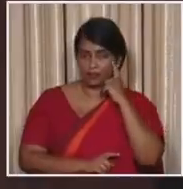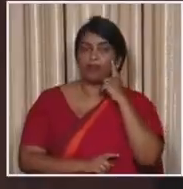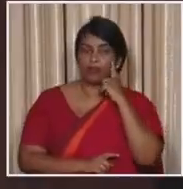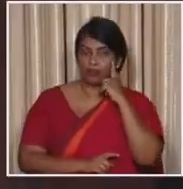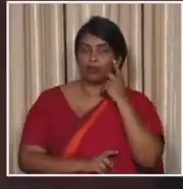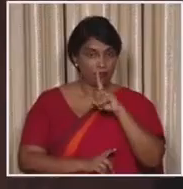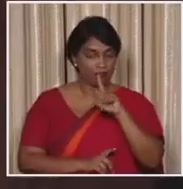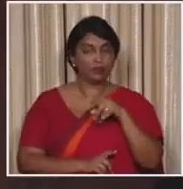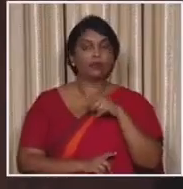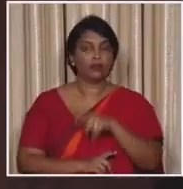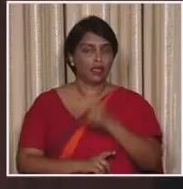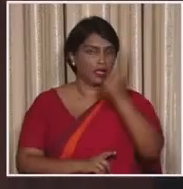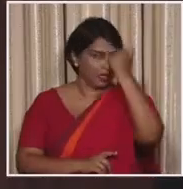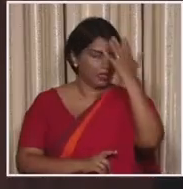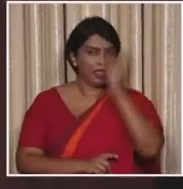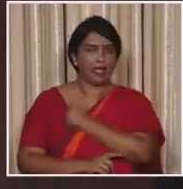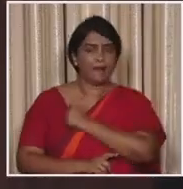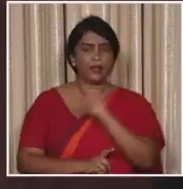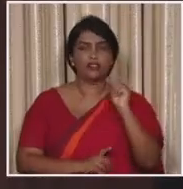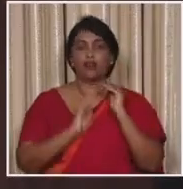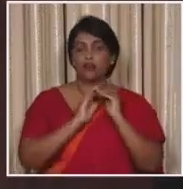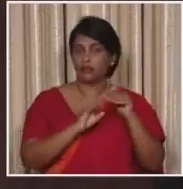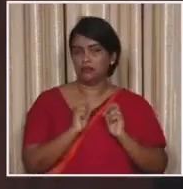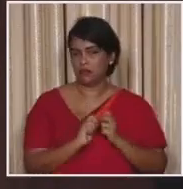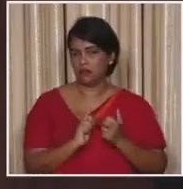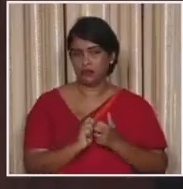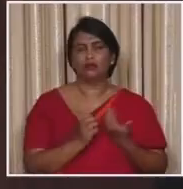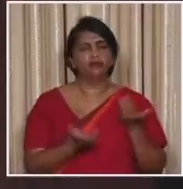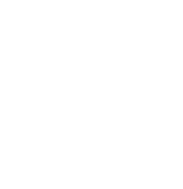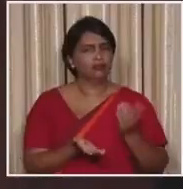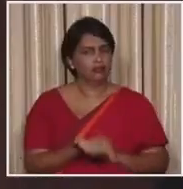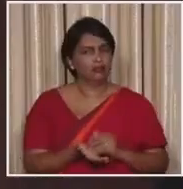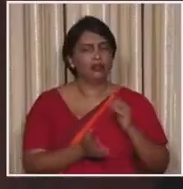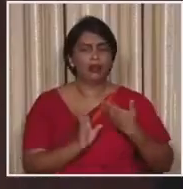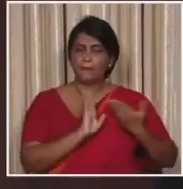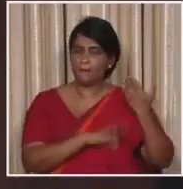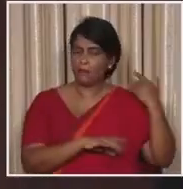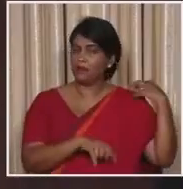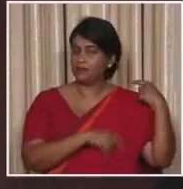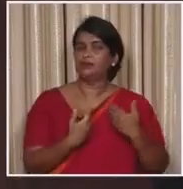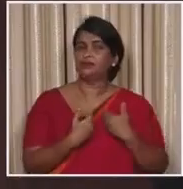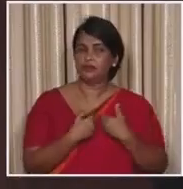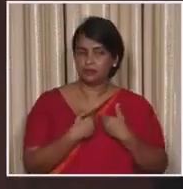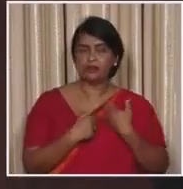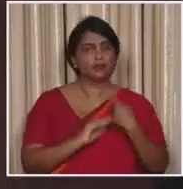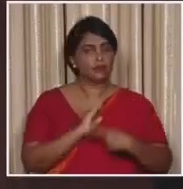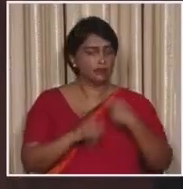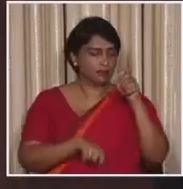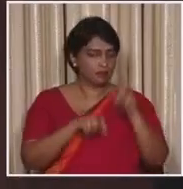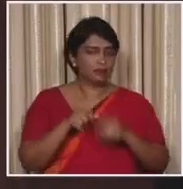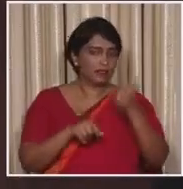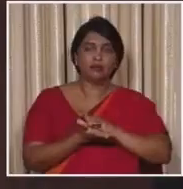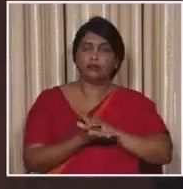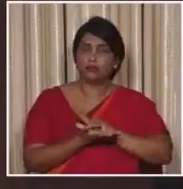මේ ගැන කතා කරලා තියෙනවා. ඉතාලියේ තානාපති කාර්යාලයේ ඇති වෙලා තිබෙන තත්ත්වය. දිගින් දිගටම පෞගිය කාල වකවානුවේ අපේ ශ්‍රී ලාංකිකයන්